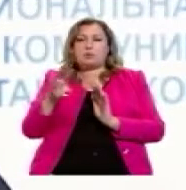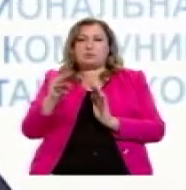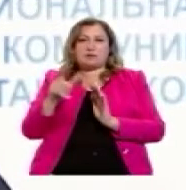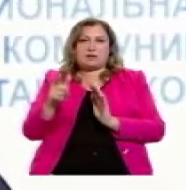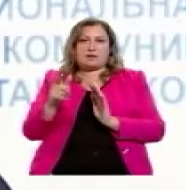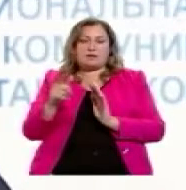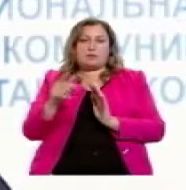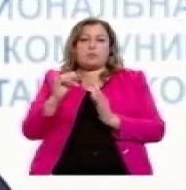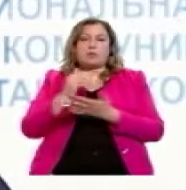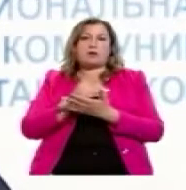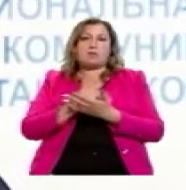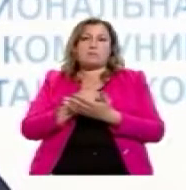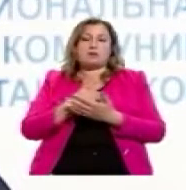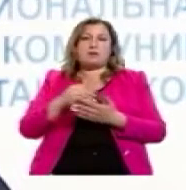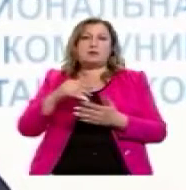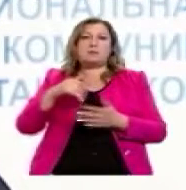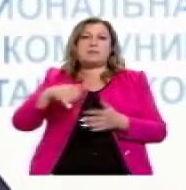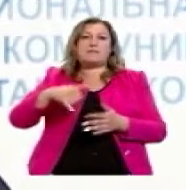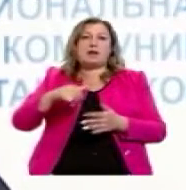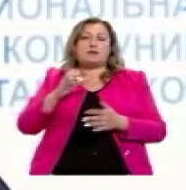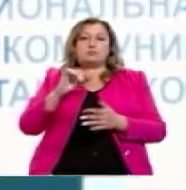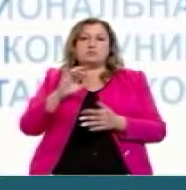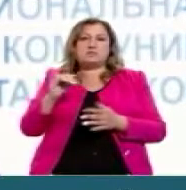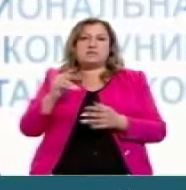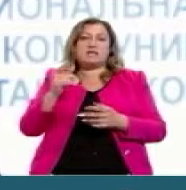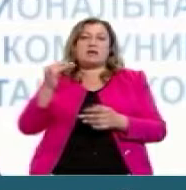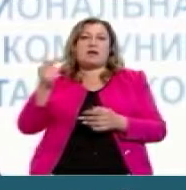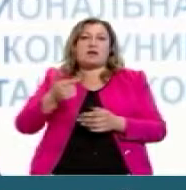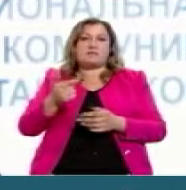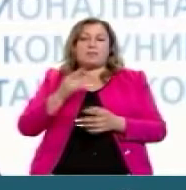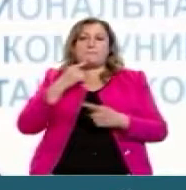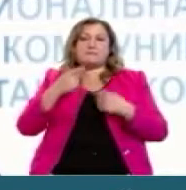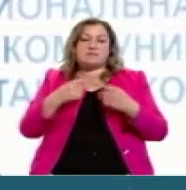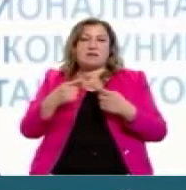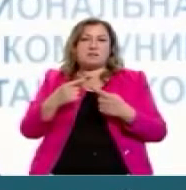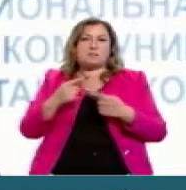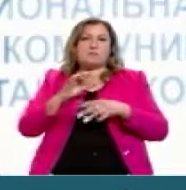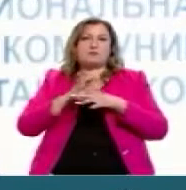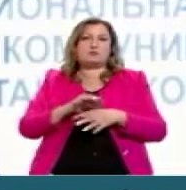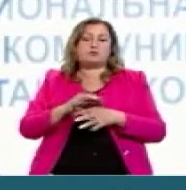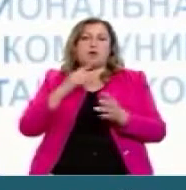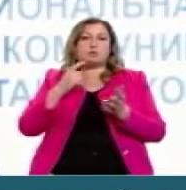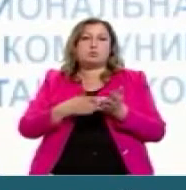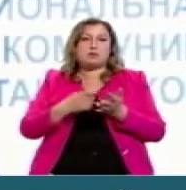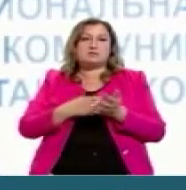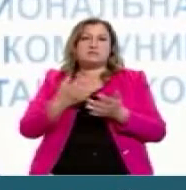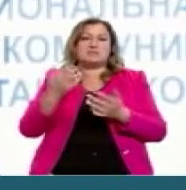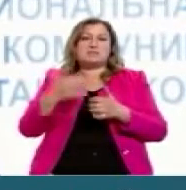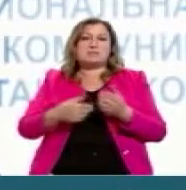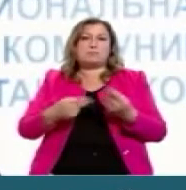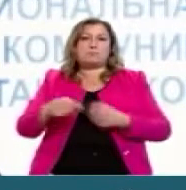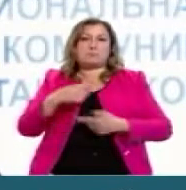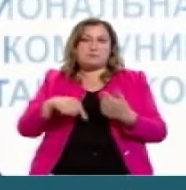тенге в рамках программы портфельного субсидирования и гарантирования. На постоянной основе проводятся консультации среди